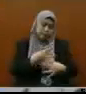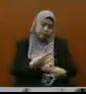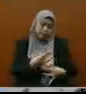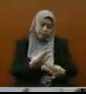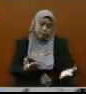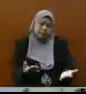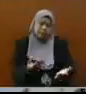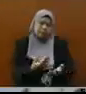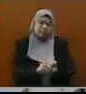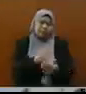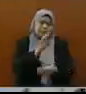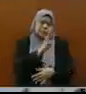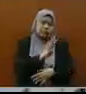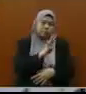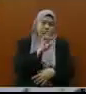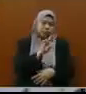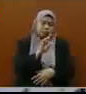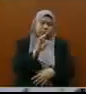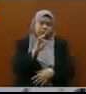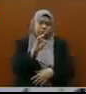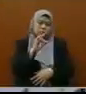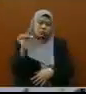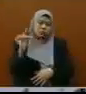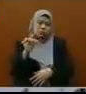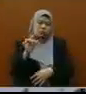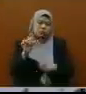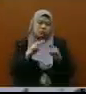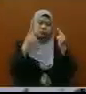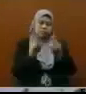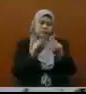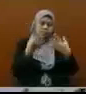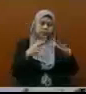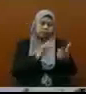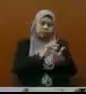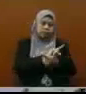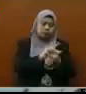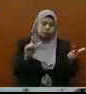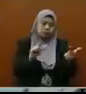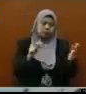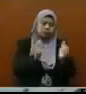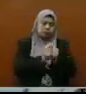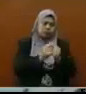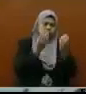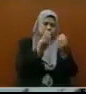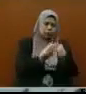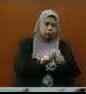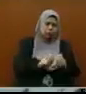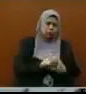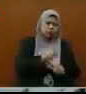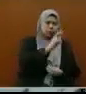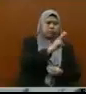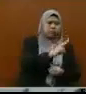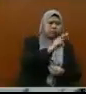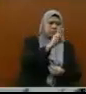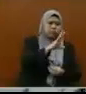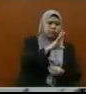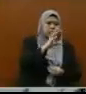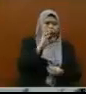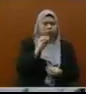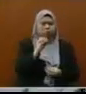diumumkan 4,800 unit telah diluluskan dengan jumlah RM 250,000